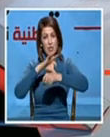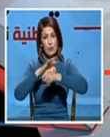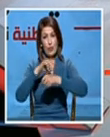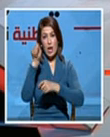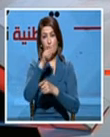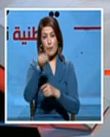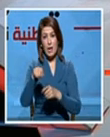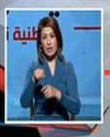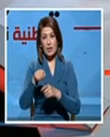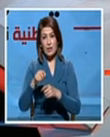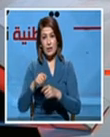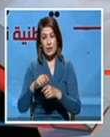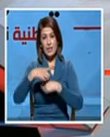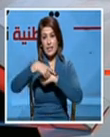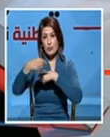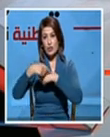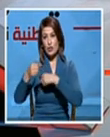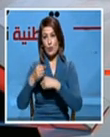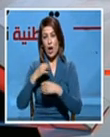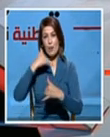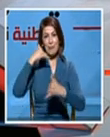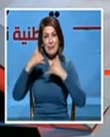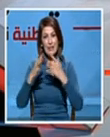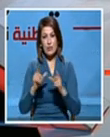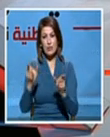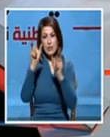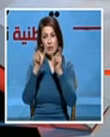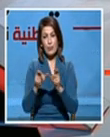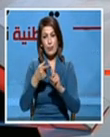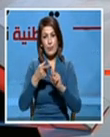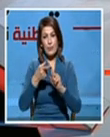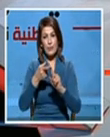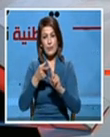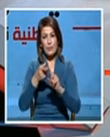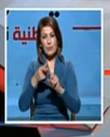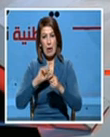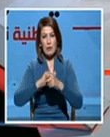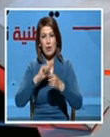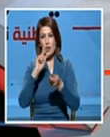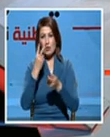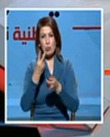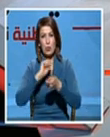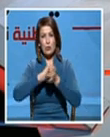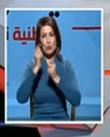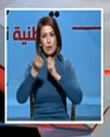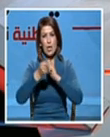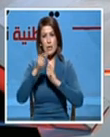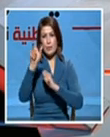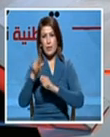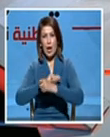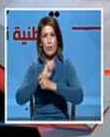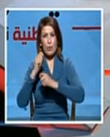وكما قالوا الدكتور سليم بن صالح نخافوا لا يكون يعني بعد جمعتين ولا ثلاثة أنبوم